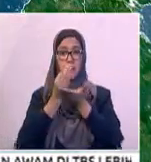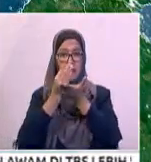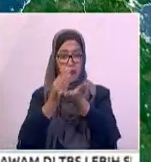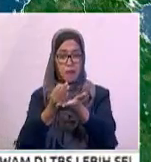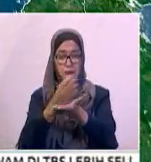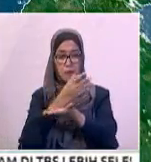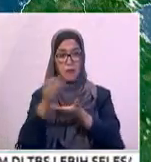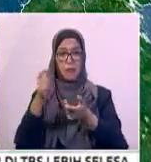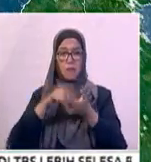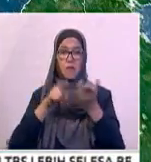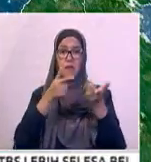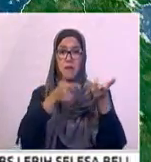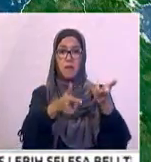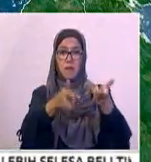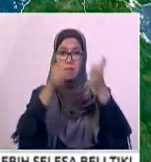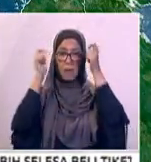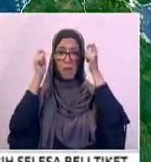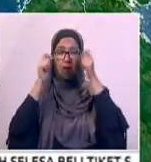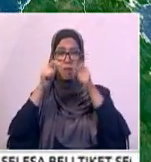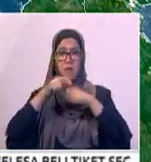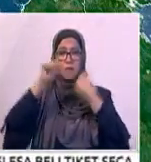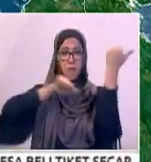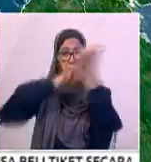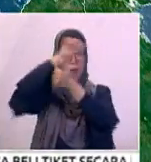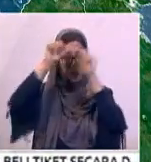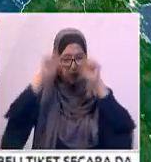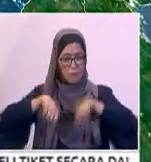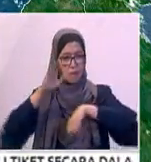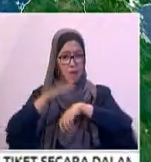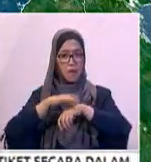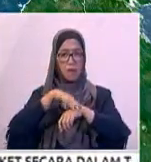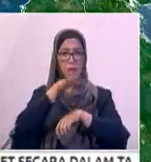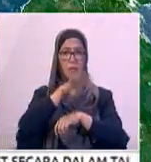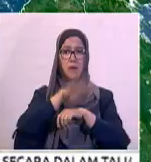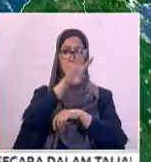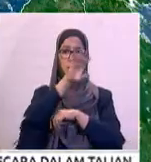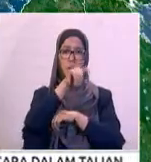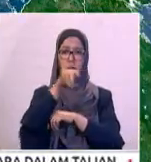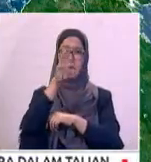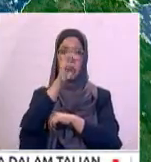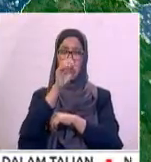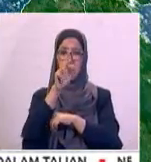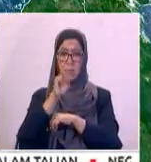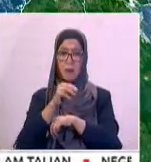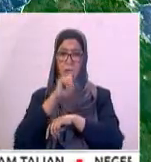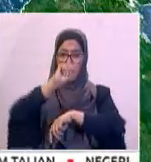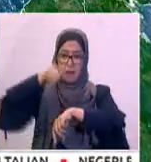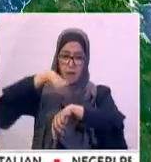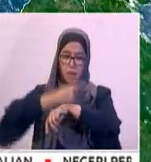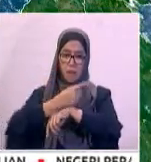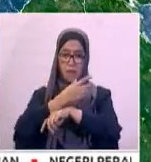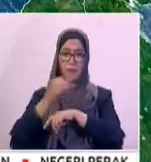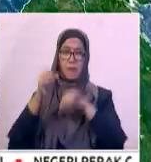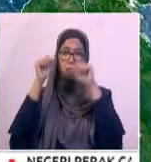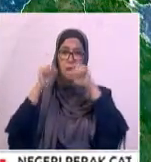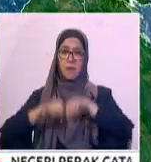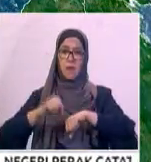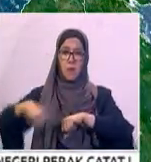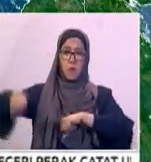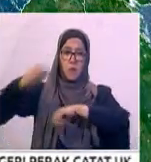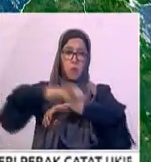halaju angin boleh mencecah 40 hingga 60 km sejam dan ketinggian ombak boleh mencecah 4.5